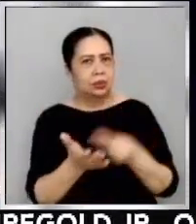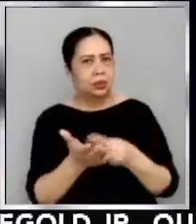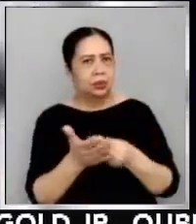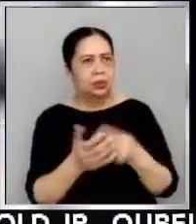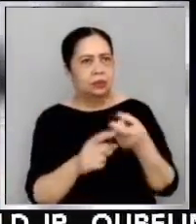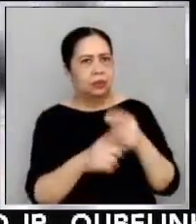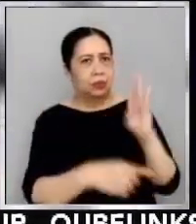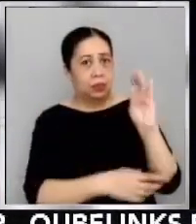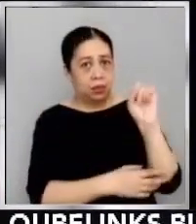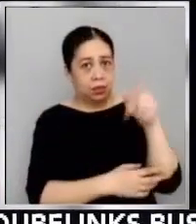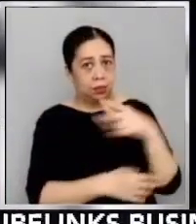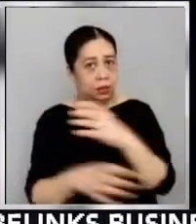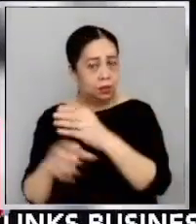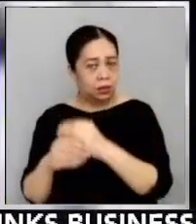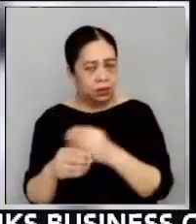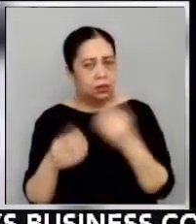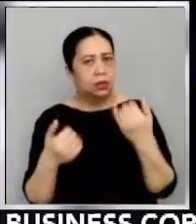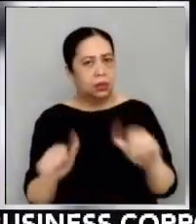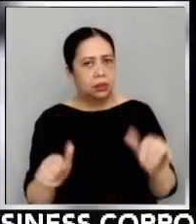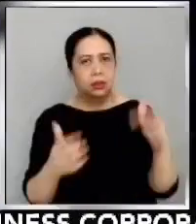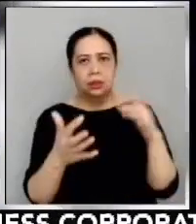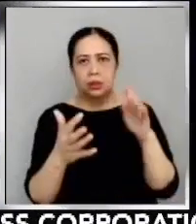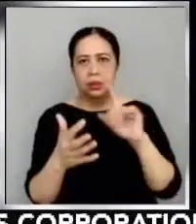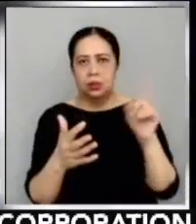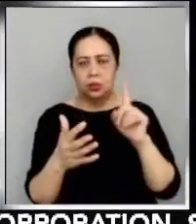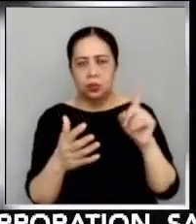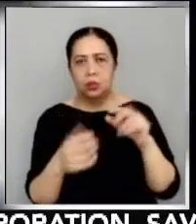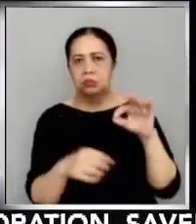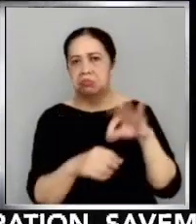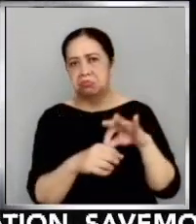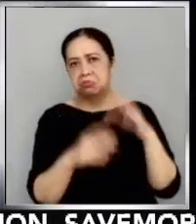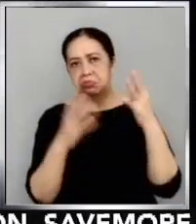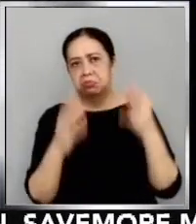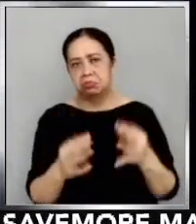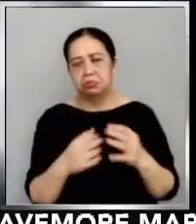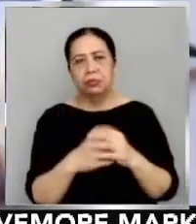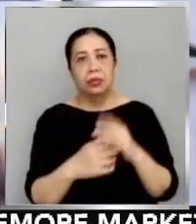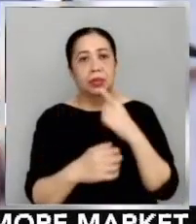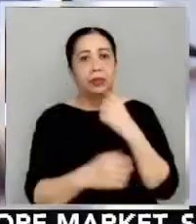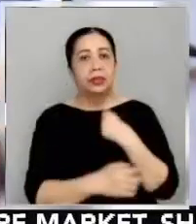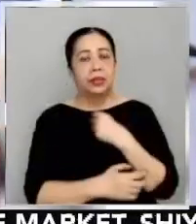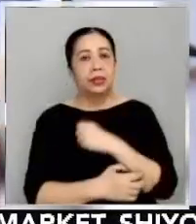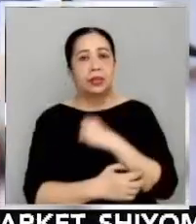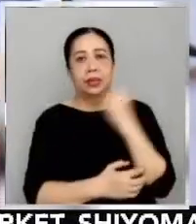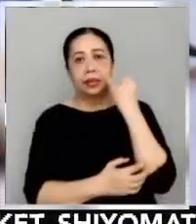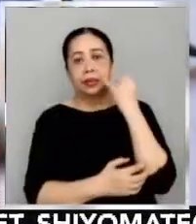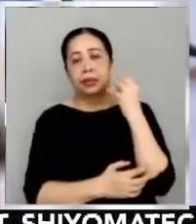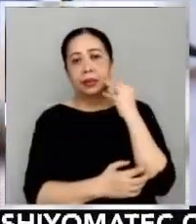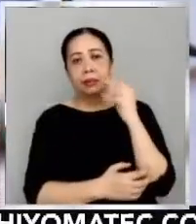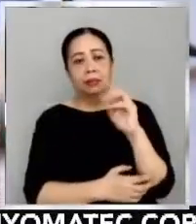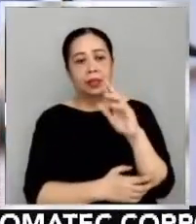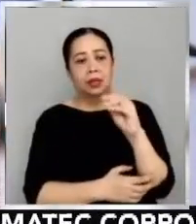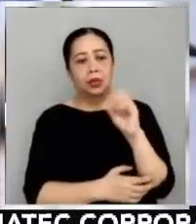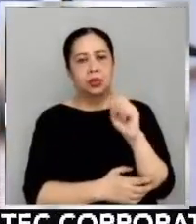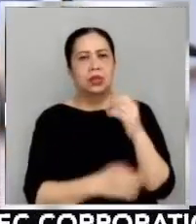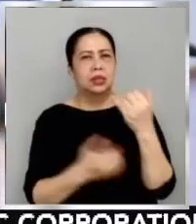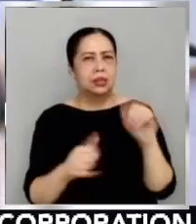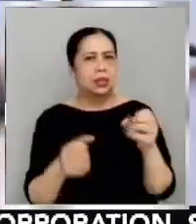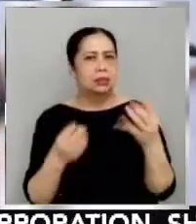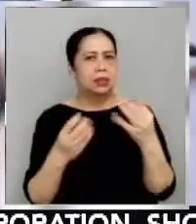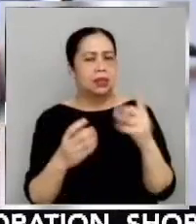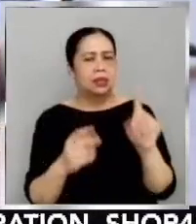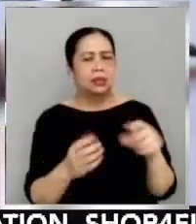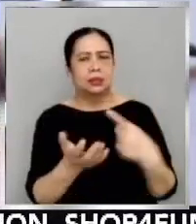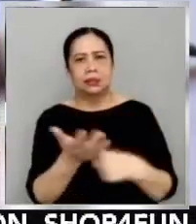Pilipinas, pinag-aaralan pa ang magiging boto. Sabi naman ni Senador Aimee Marcos sa kapatid ng Pangulo, marami pa raw dapat pag-usapan tungkol